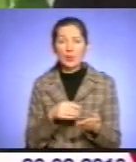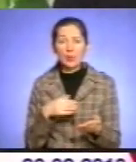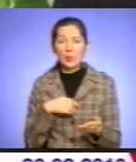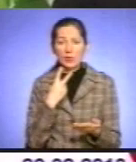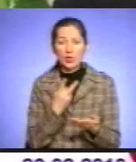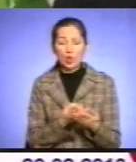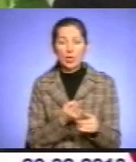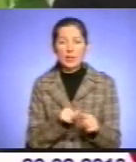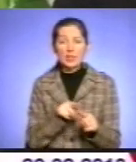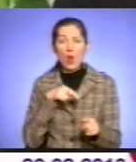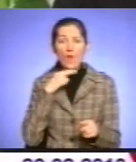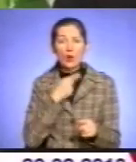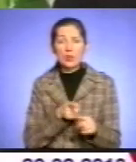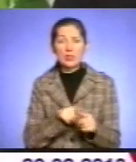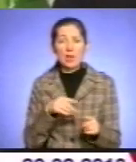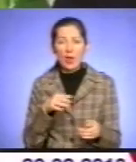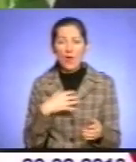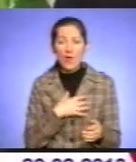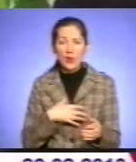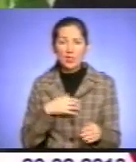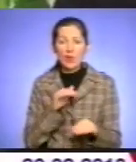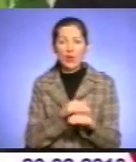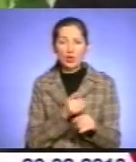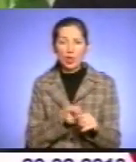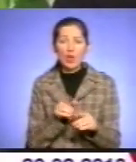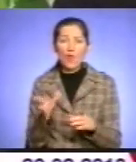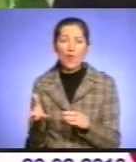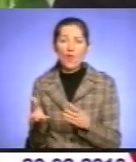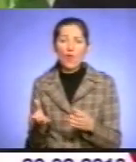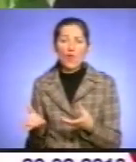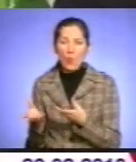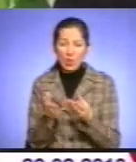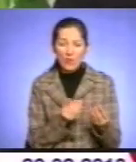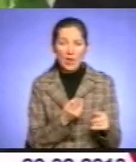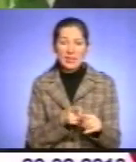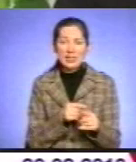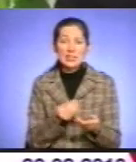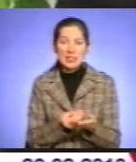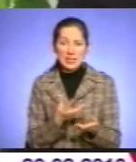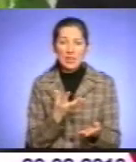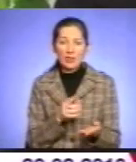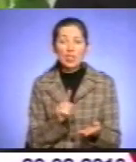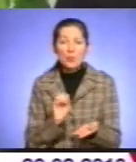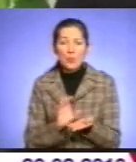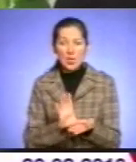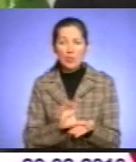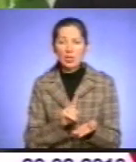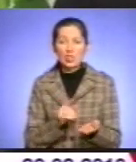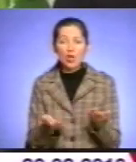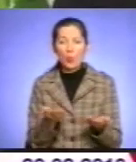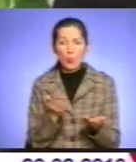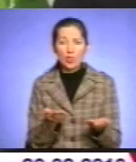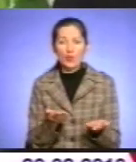увагу, бо це немаловажний фактор, що, який впливає іменно на ці тарифи підняття. Чи піднімати тариф, чи може,